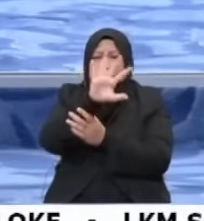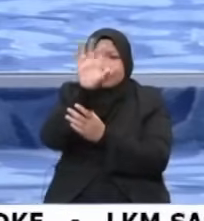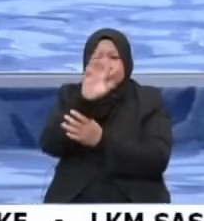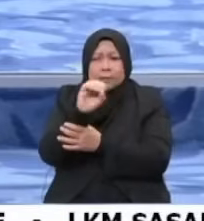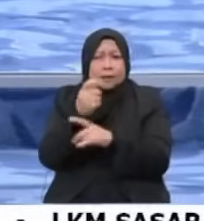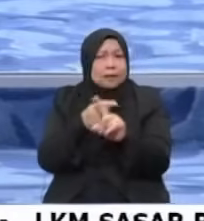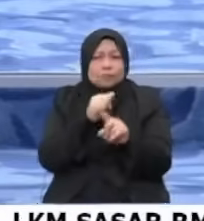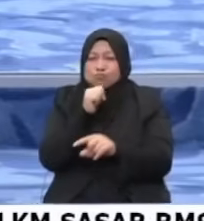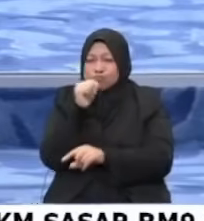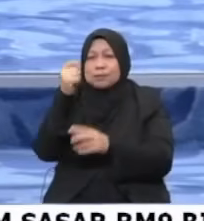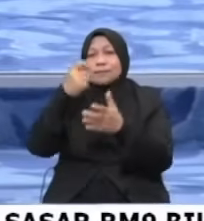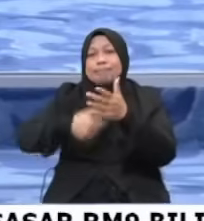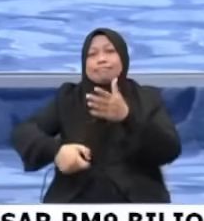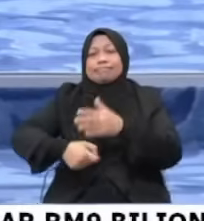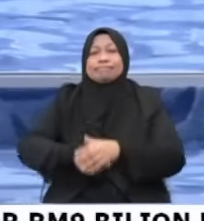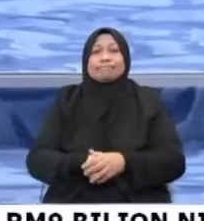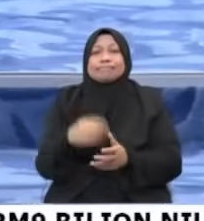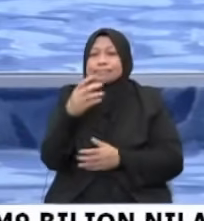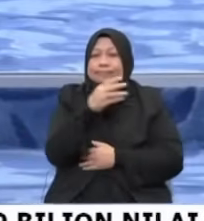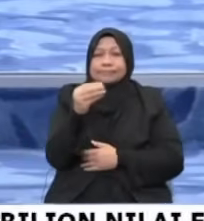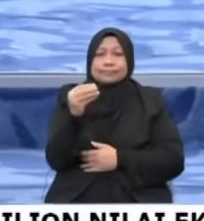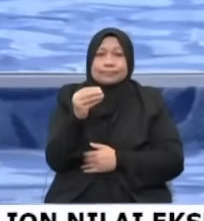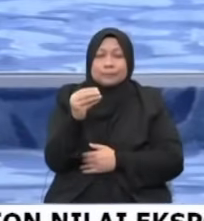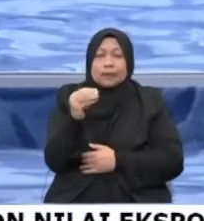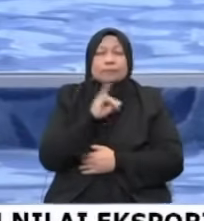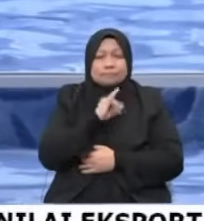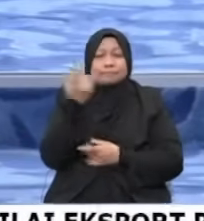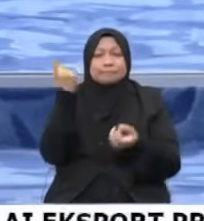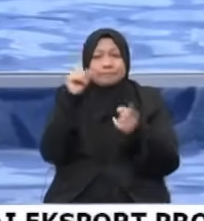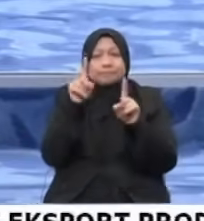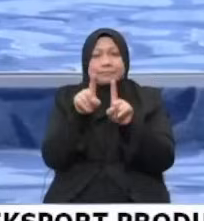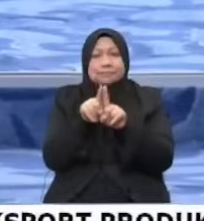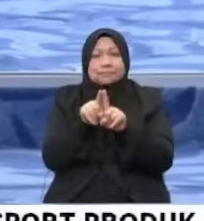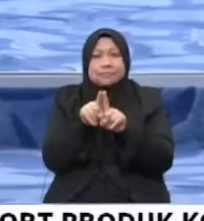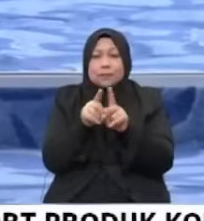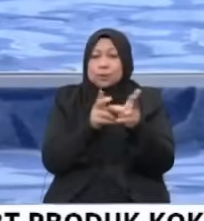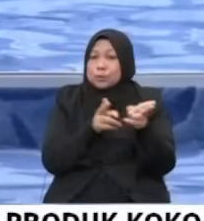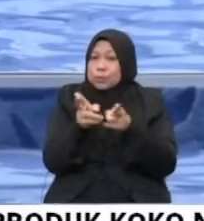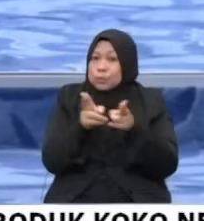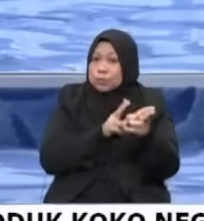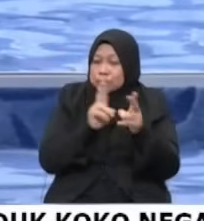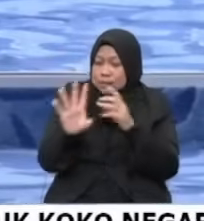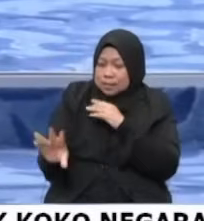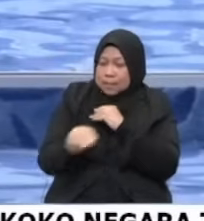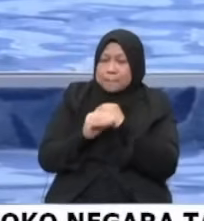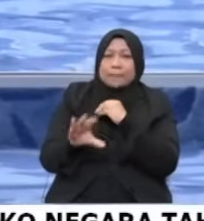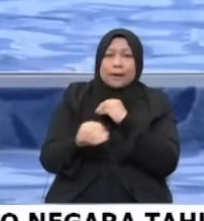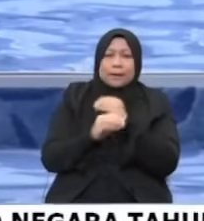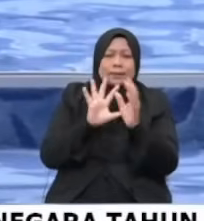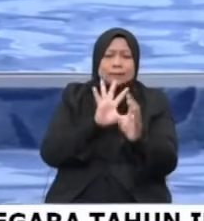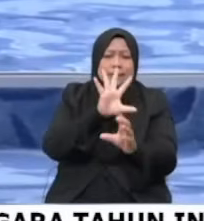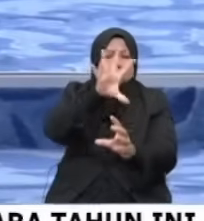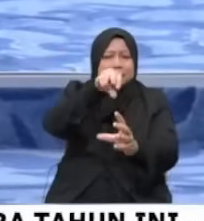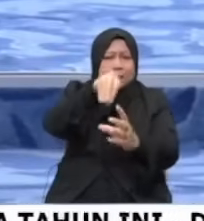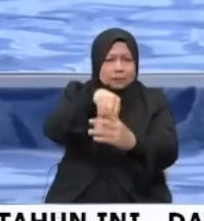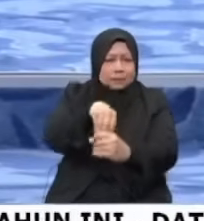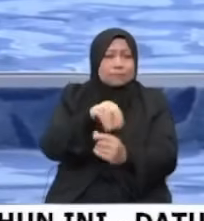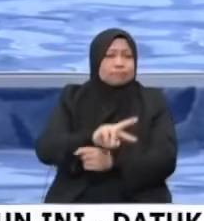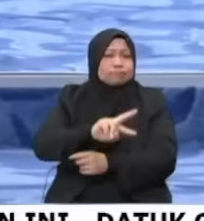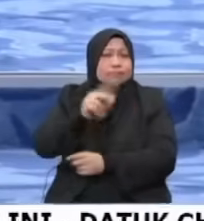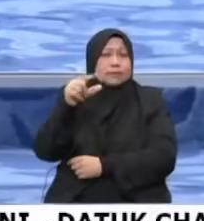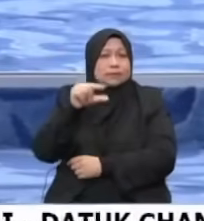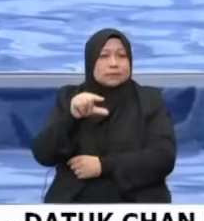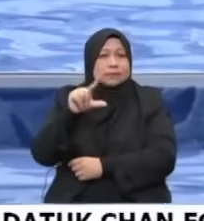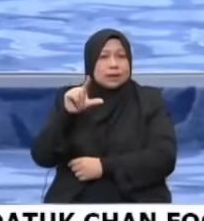daripada hasil buan Cukai dan saya setuju usaha tambahan termasuk transformasi